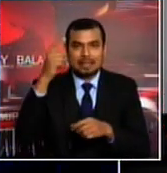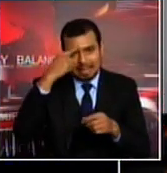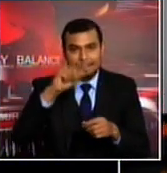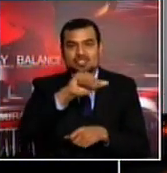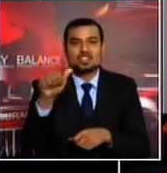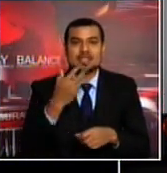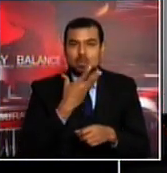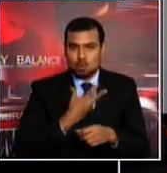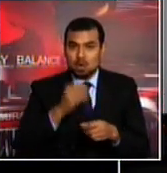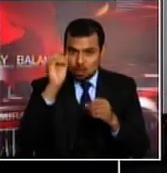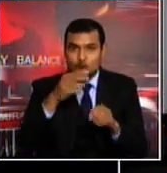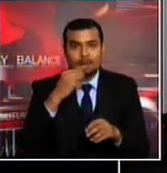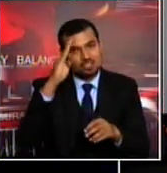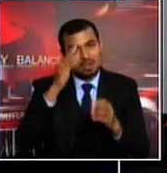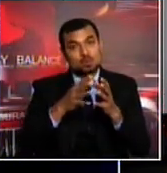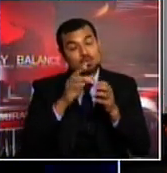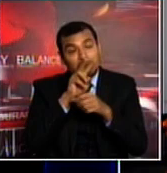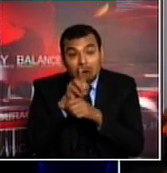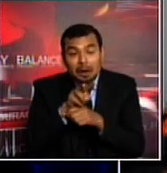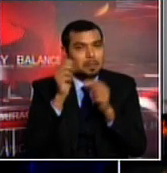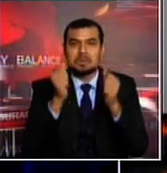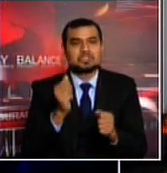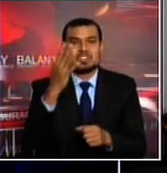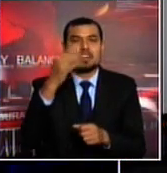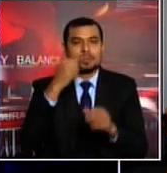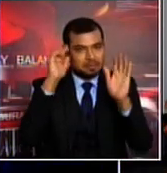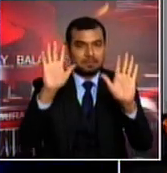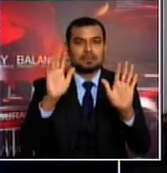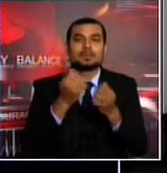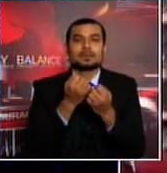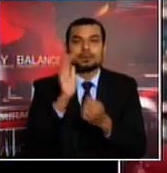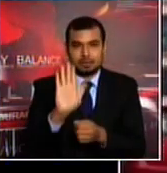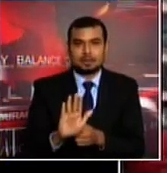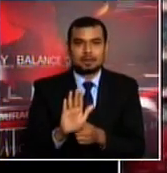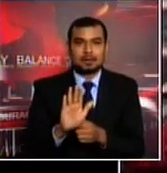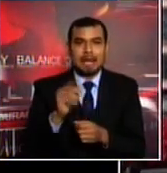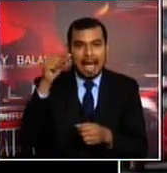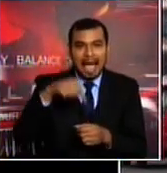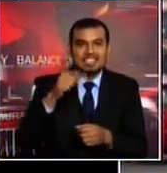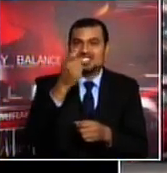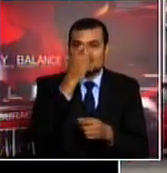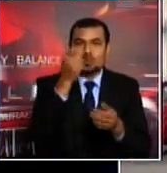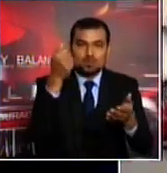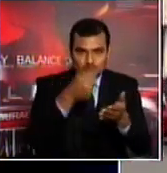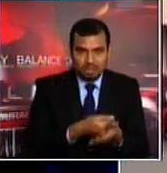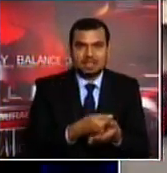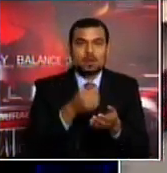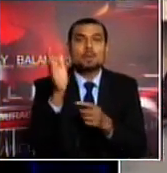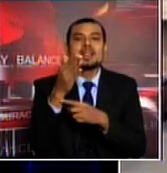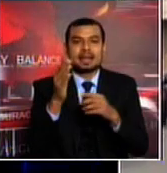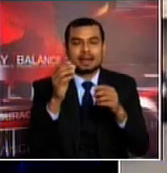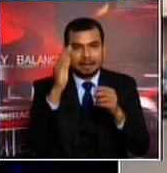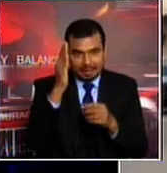दुःख दिएमा सरकार ठुलो ठुलो हेरेर नबस्ने चेतावनी दिनुभएको छ। आज चितवन पुग्नुभएका मन्त्री